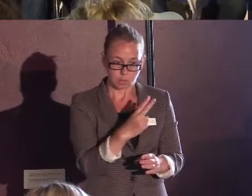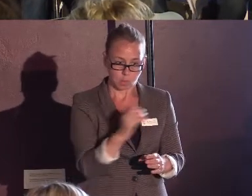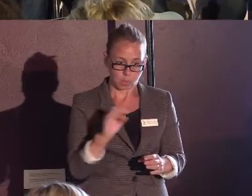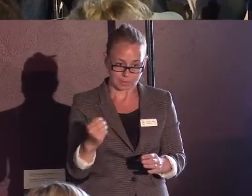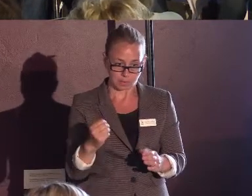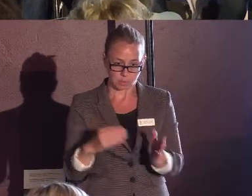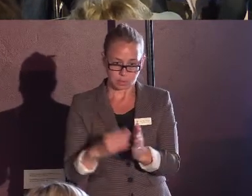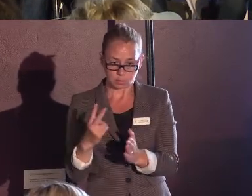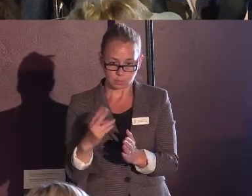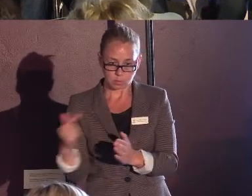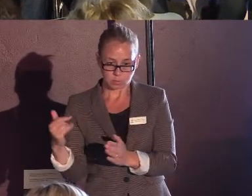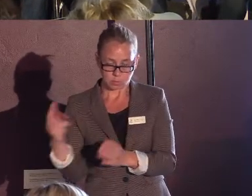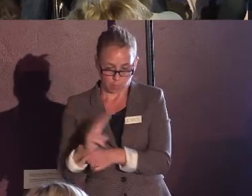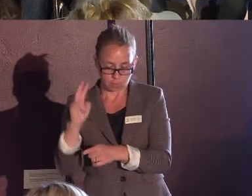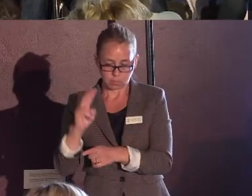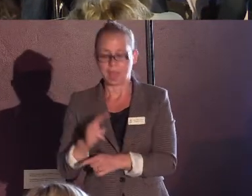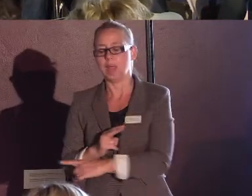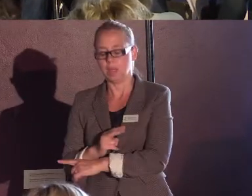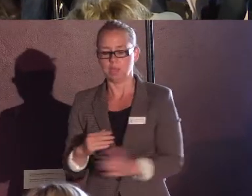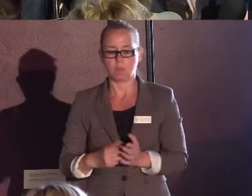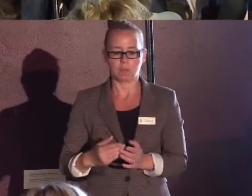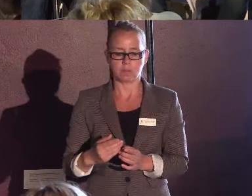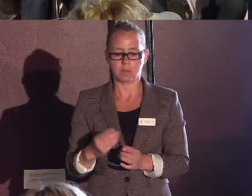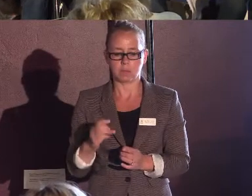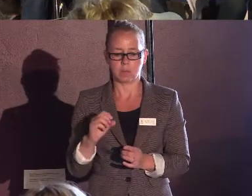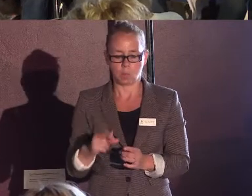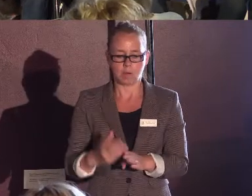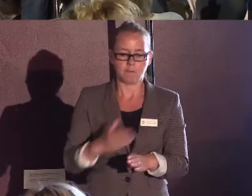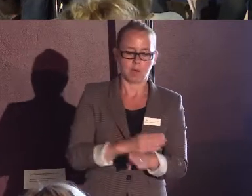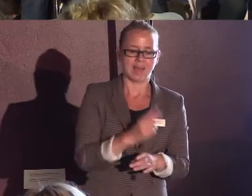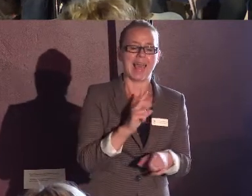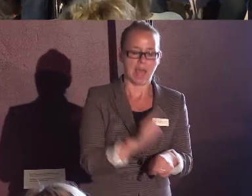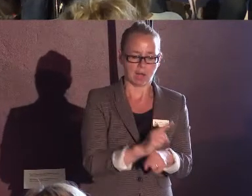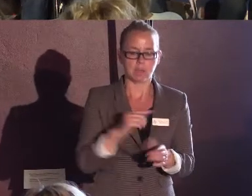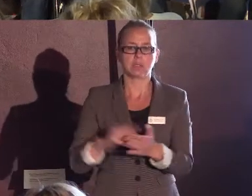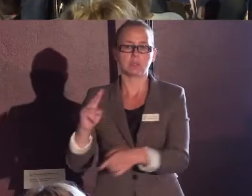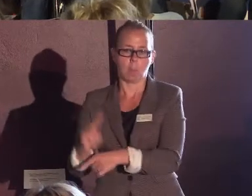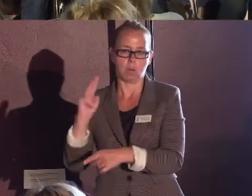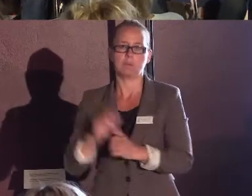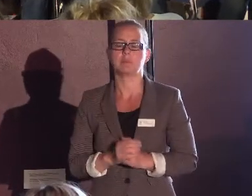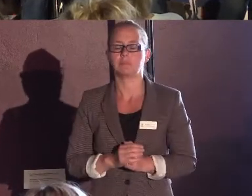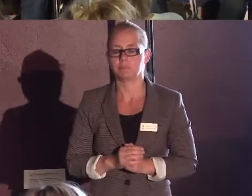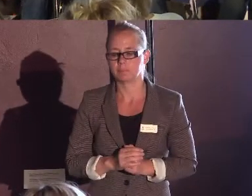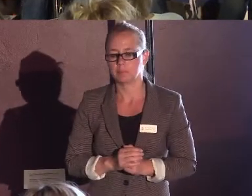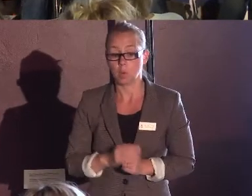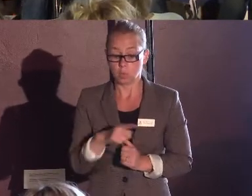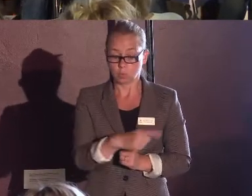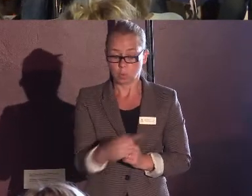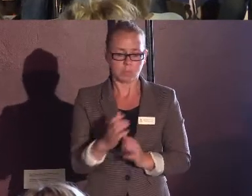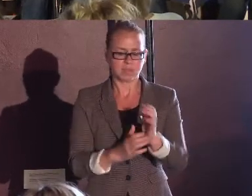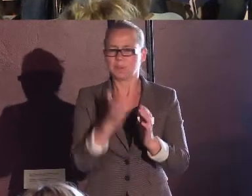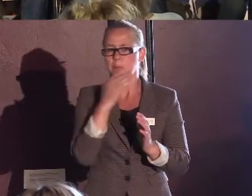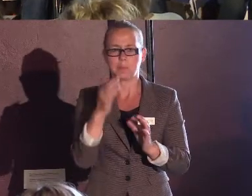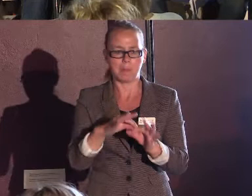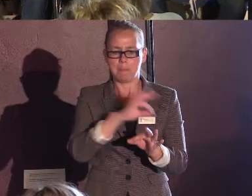och 2012, eller 10-12? Ja, från föregående år. Okay. Från 2011 till 2012. Mm. Och de här siffrorna har vi ju inte